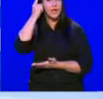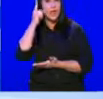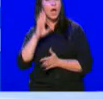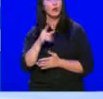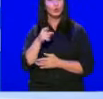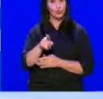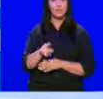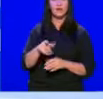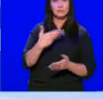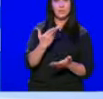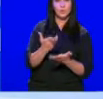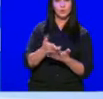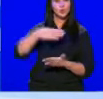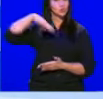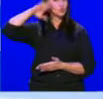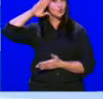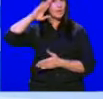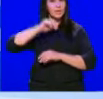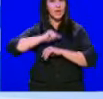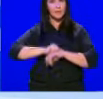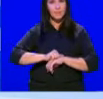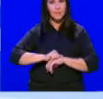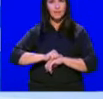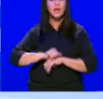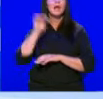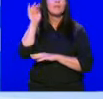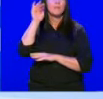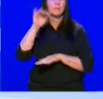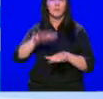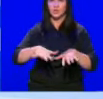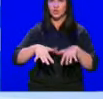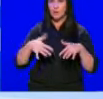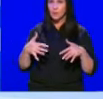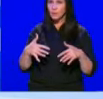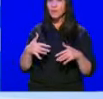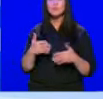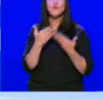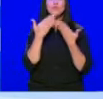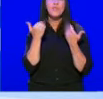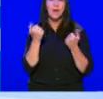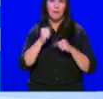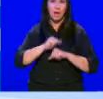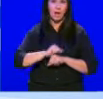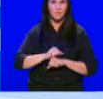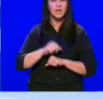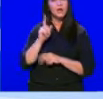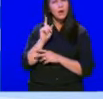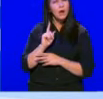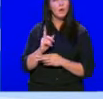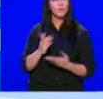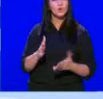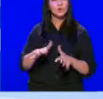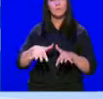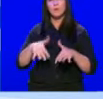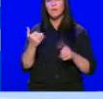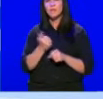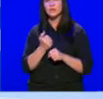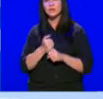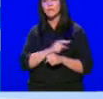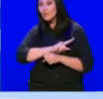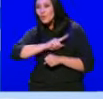Ако това нещо бъде предложено от служебния кабинет на бъдещия парламент, но няма кабинет, може ли парламента да